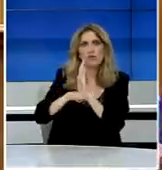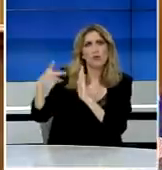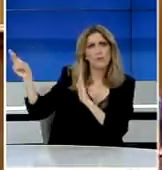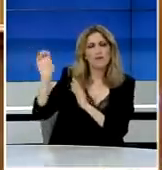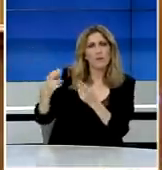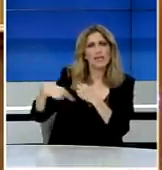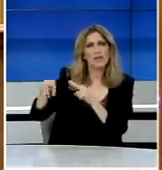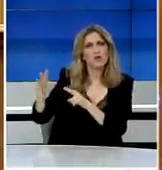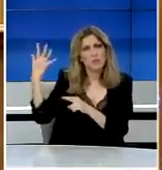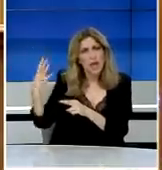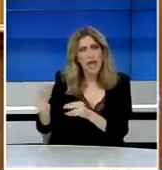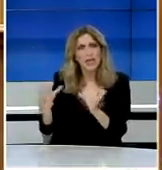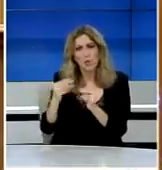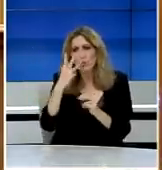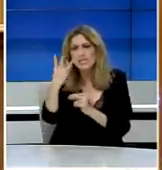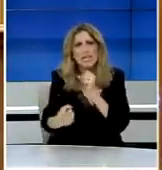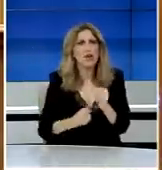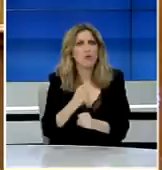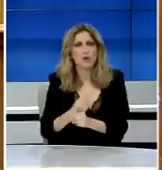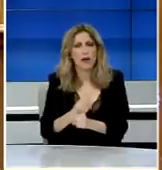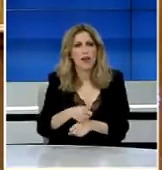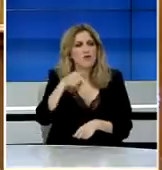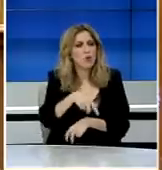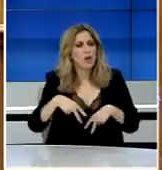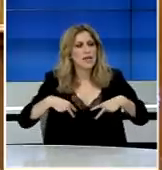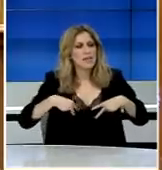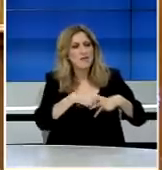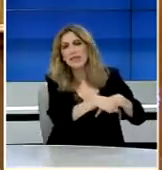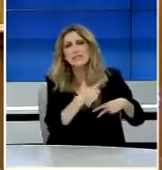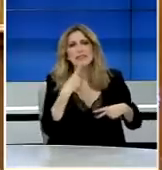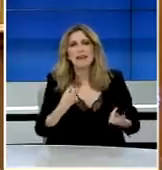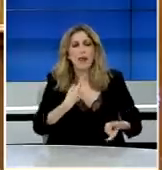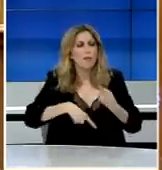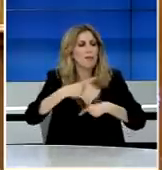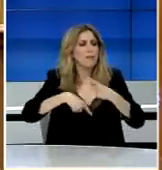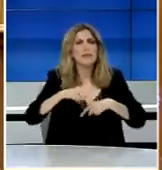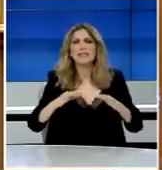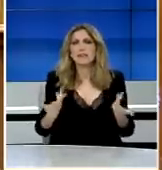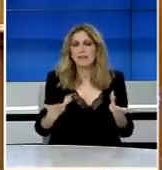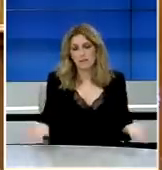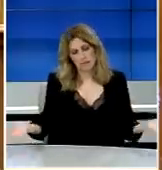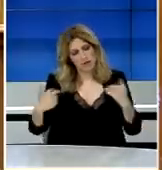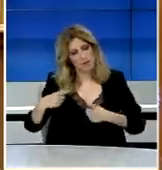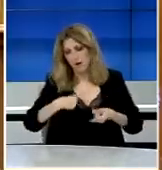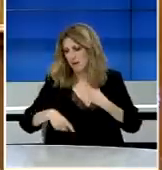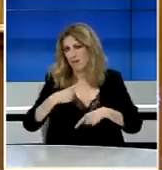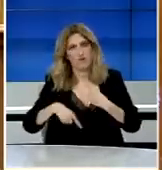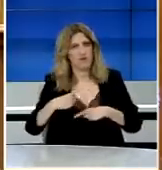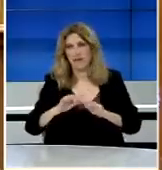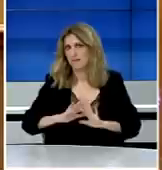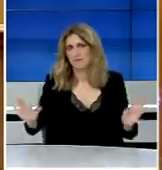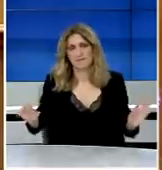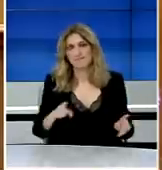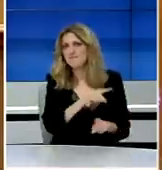δικαιολογία? Πιστεύω ότι δεν υπάρχει δικαιολογία και πιστεύω ότι η μόνη απάντηση που μπορεί να υπάρχει είναι ότι έχετε αποφασίσει